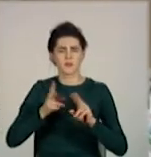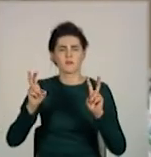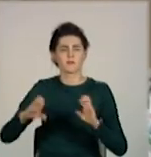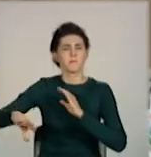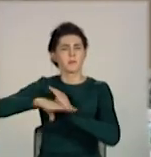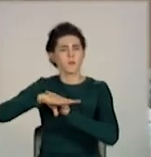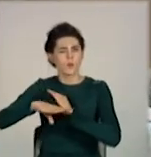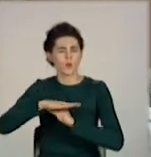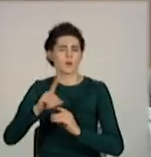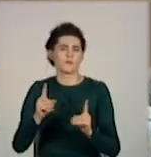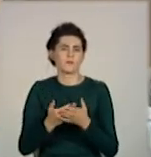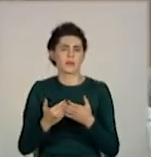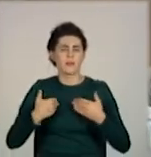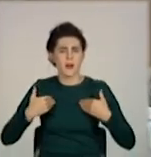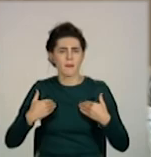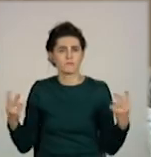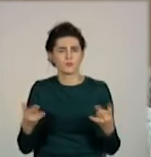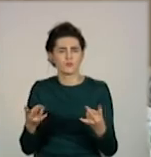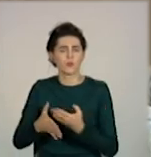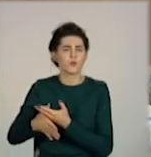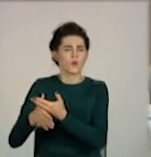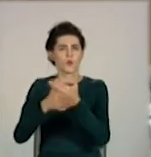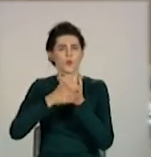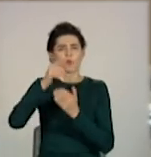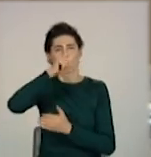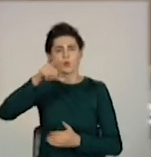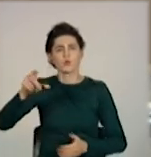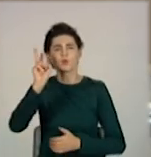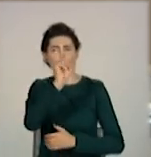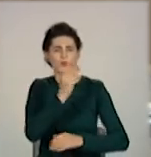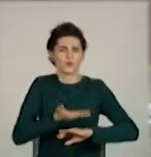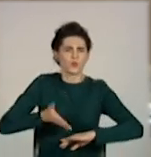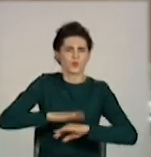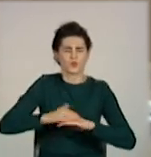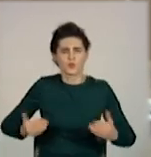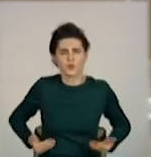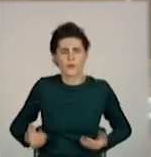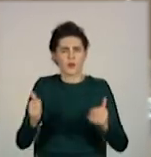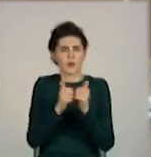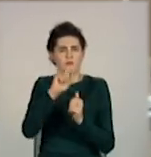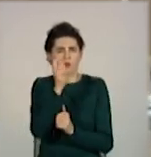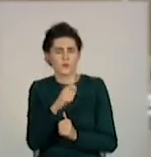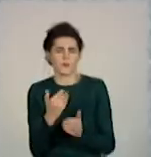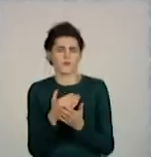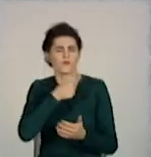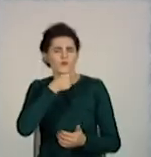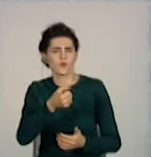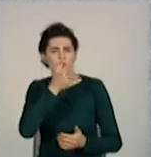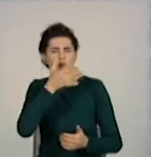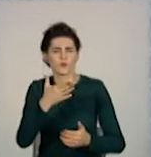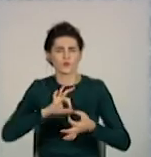іменно к таким людям, які проживають в таких поселках, куди складно доехать. Поэтому